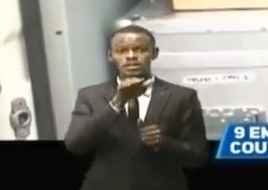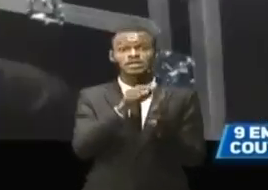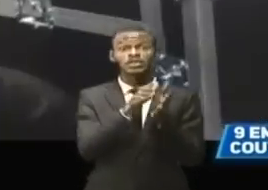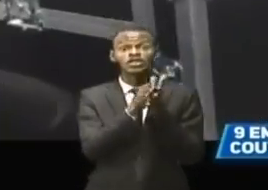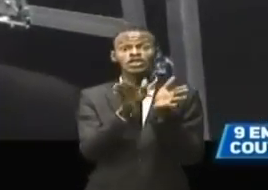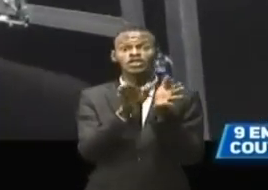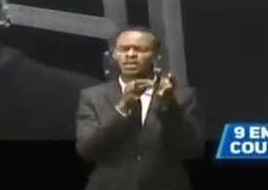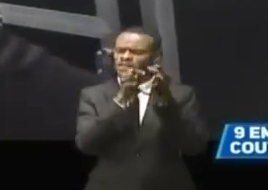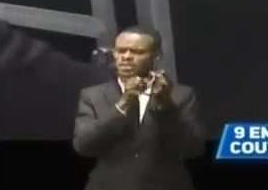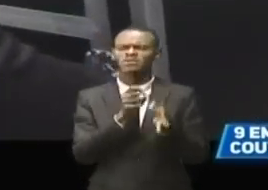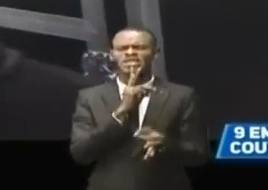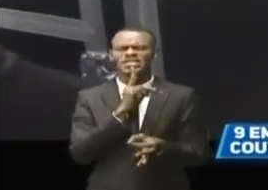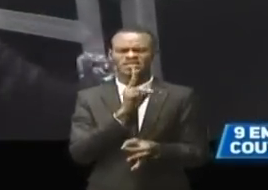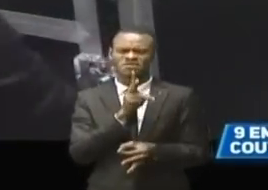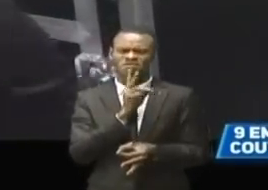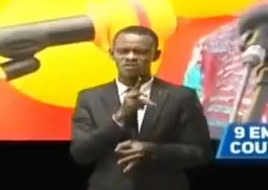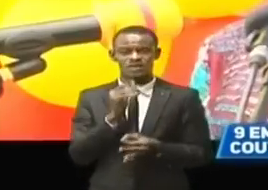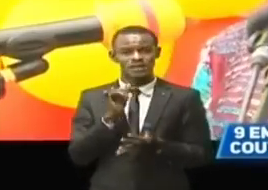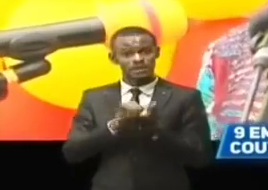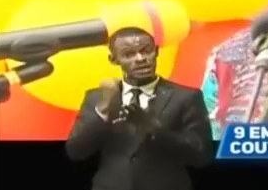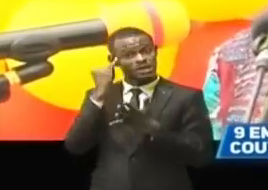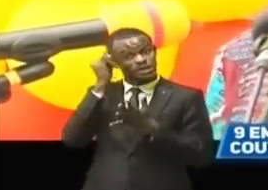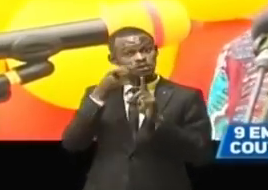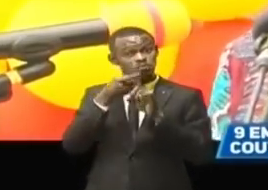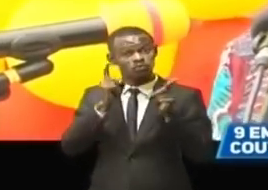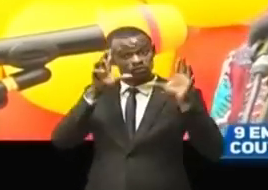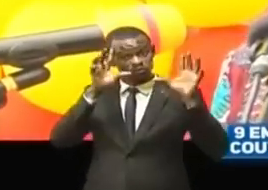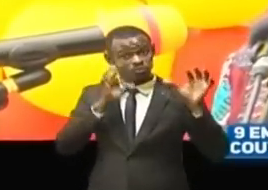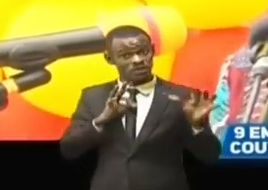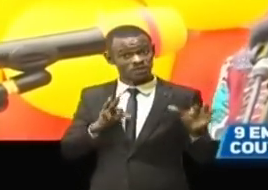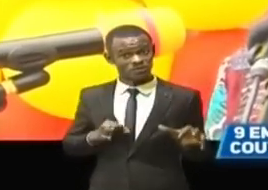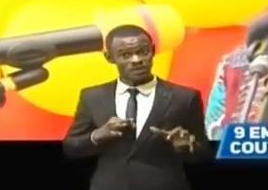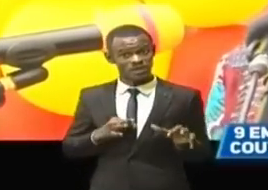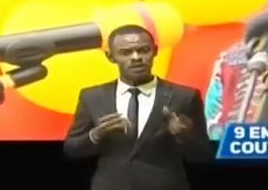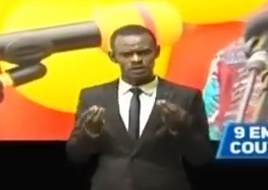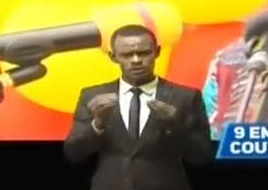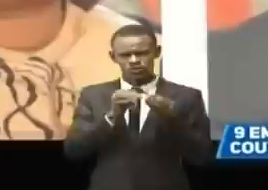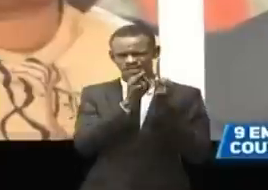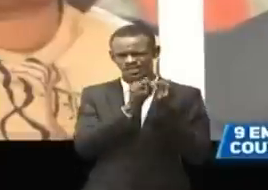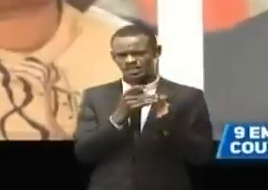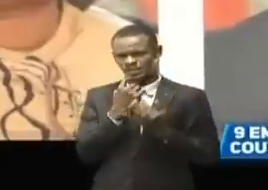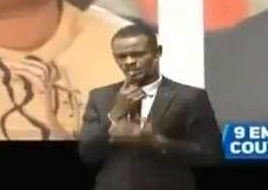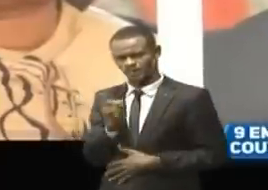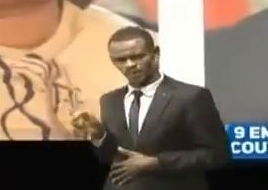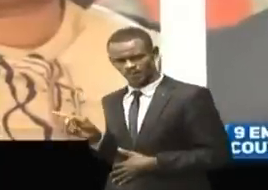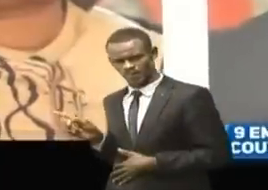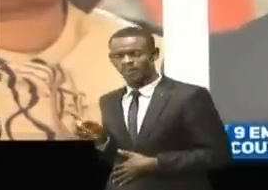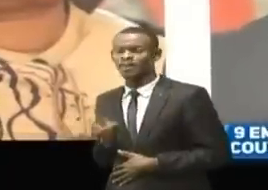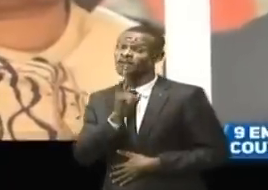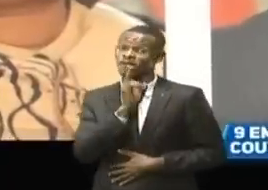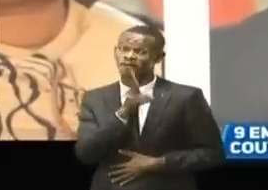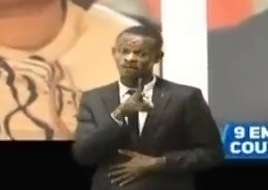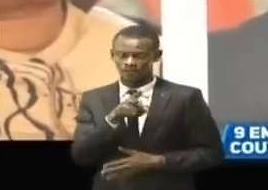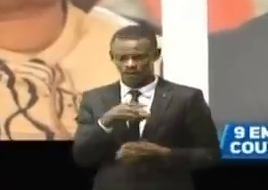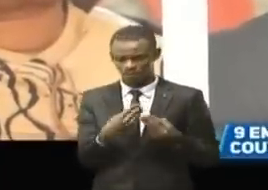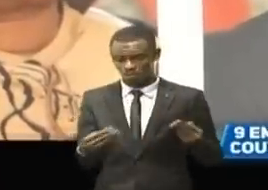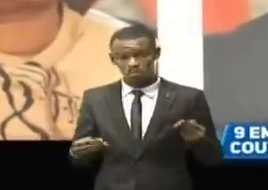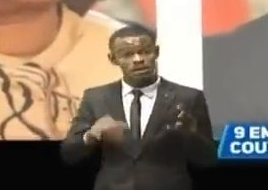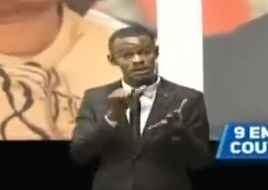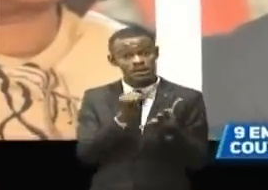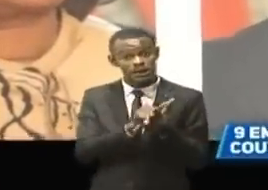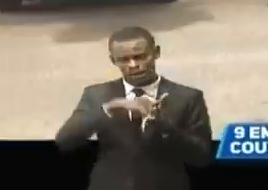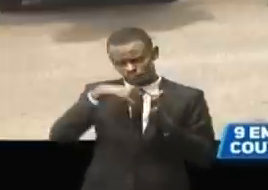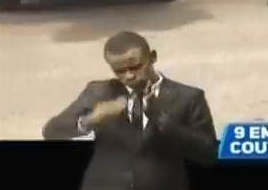ambition de moderniser la télévision du peuple. Ces nouveaux équipements auront déjà dans 3 semaines un impact majeur sur la